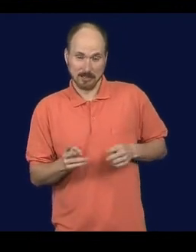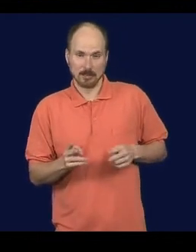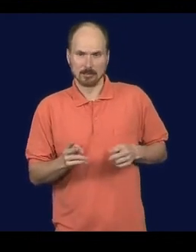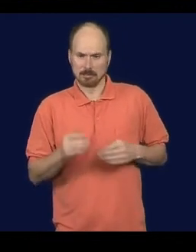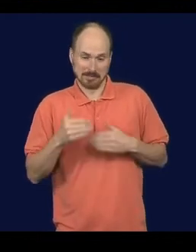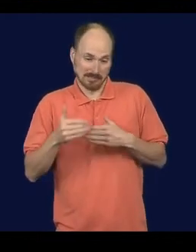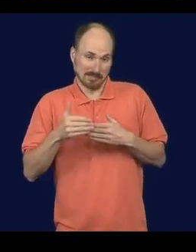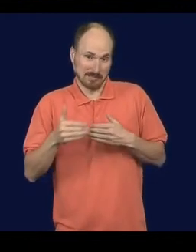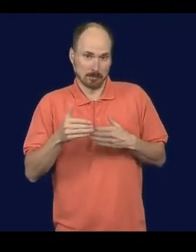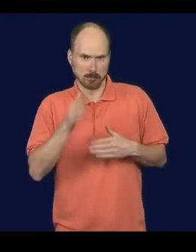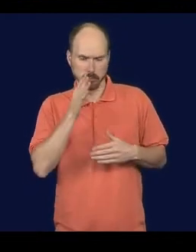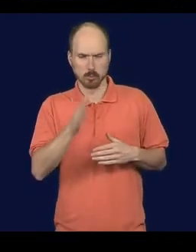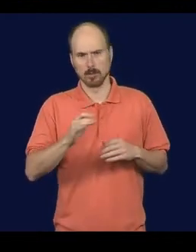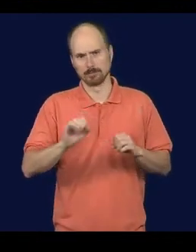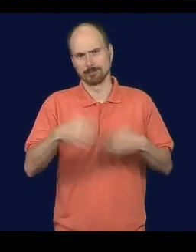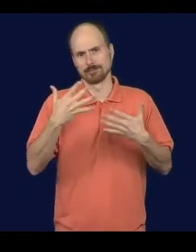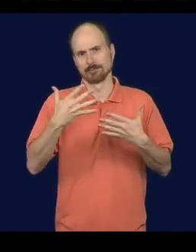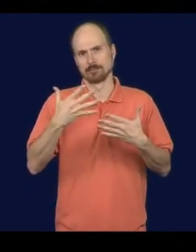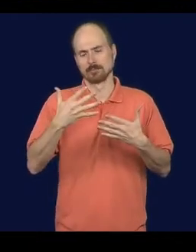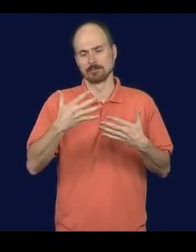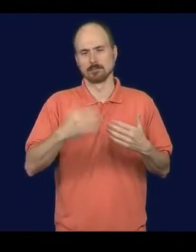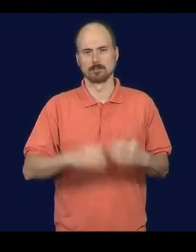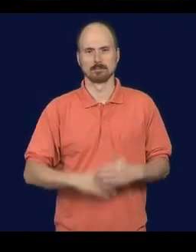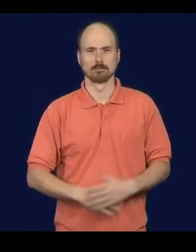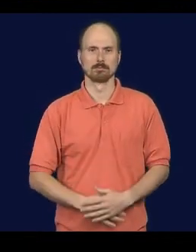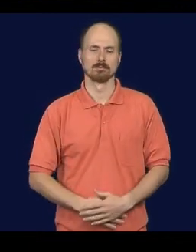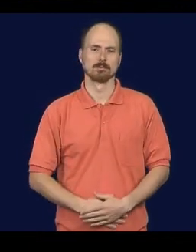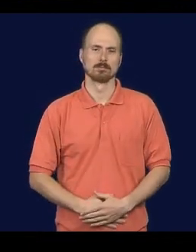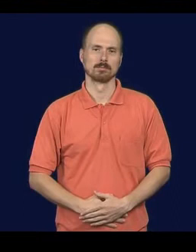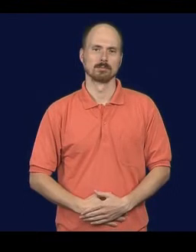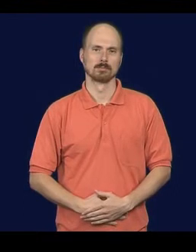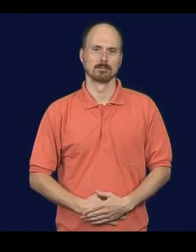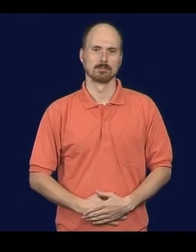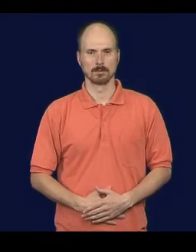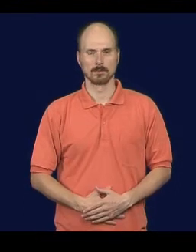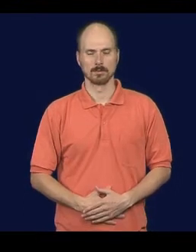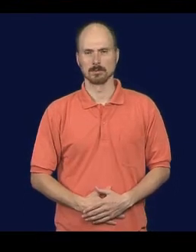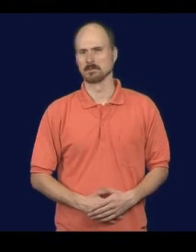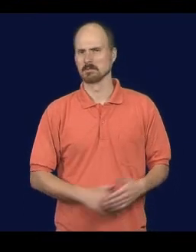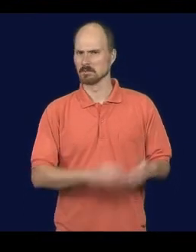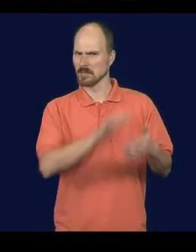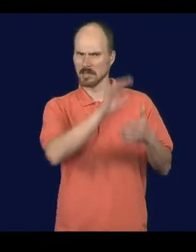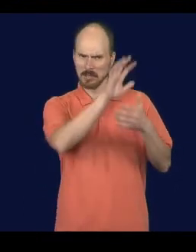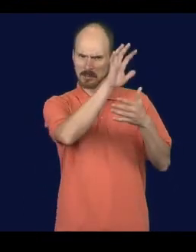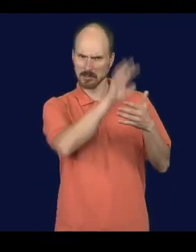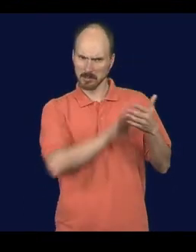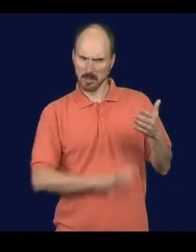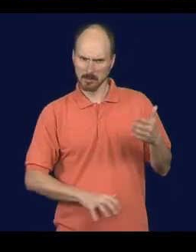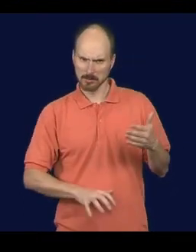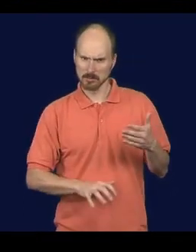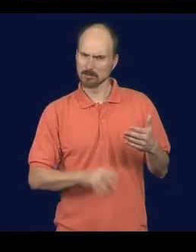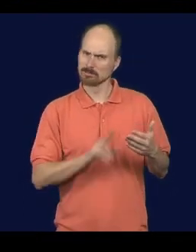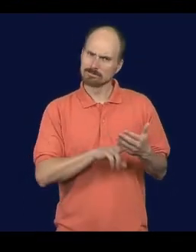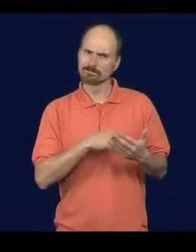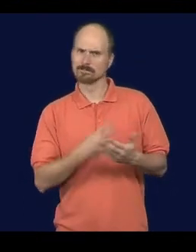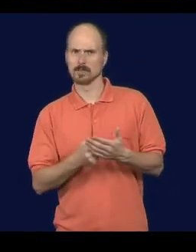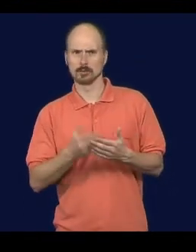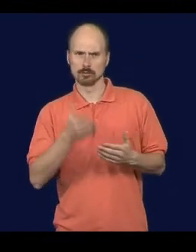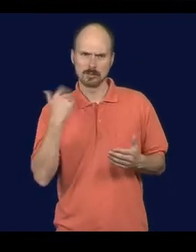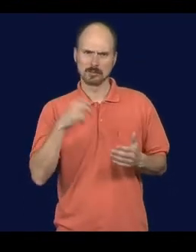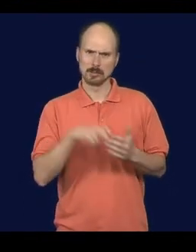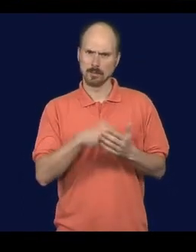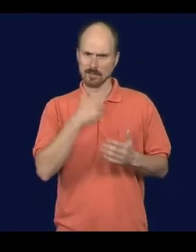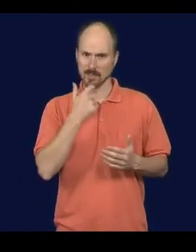případě těch zpráv, protože váš asistent přečte nevědomému člověku nějaké zprávy. Jak řešíte, jestli jsou